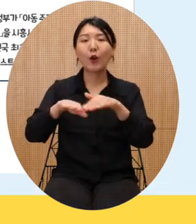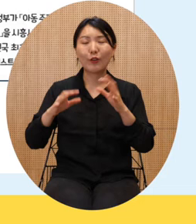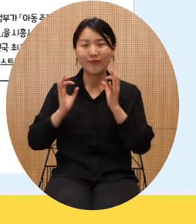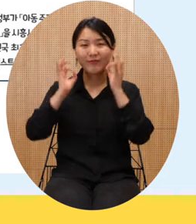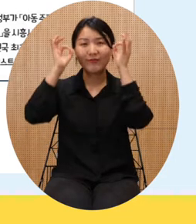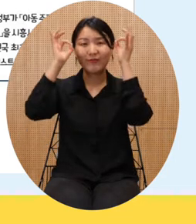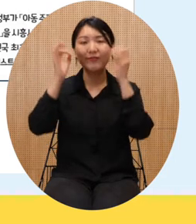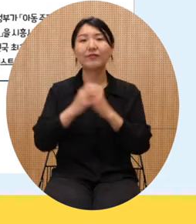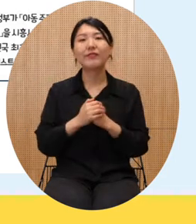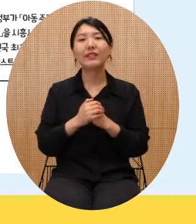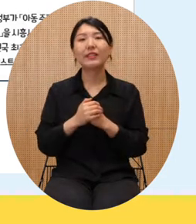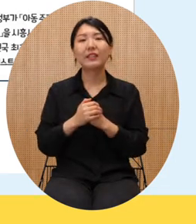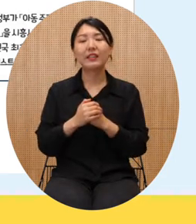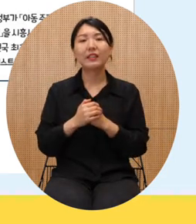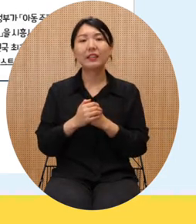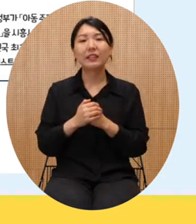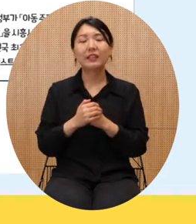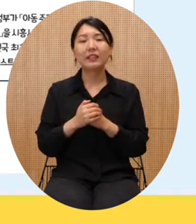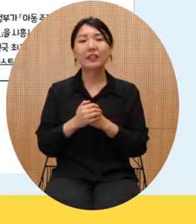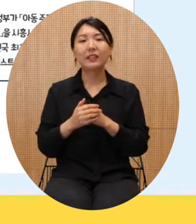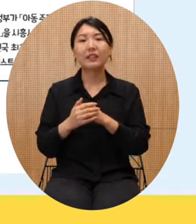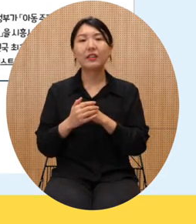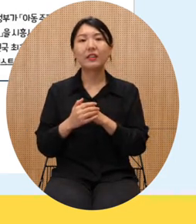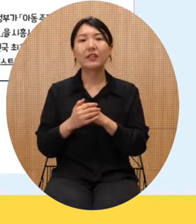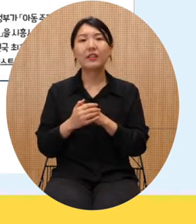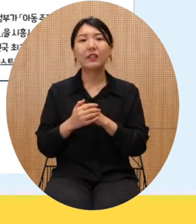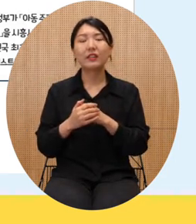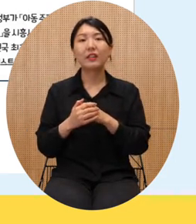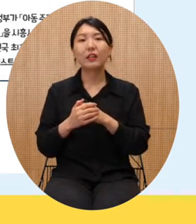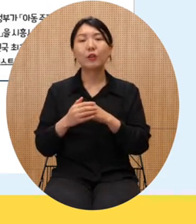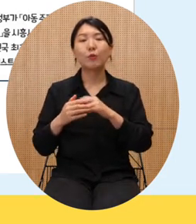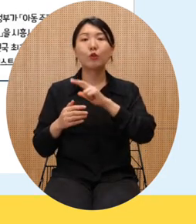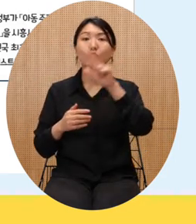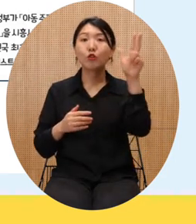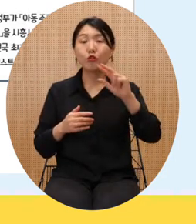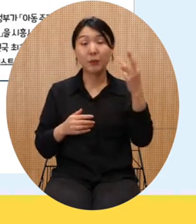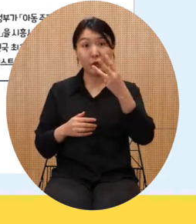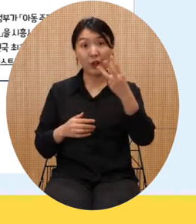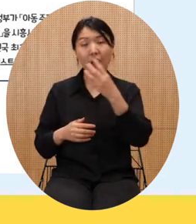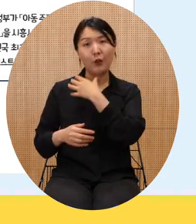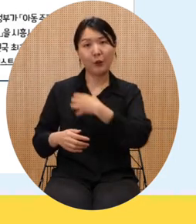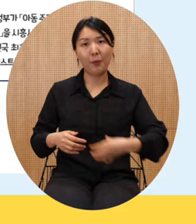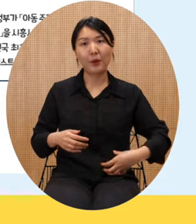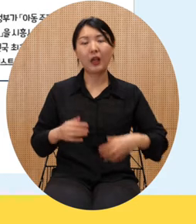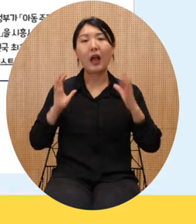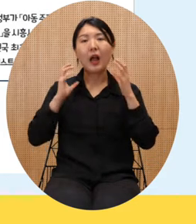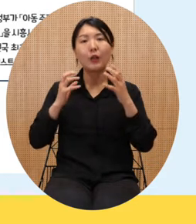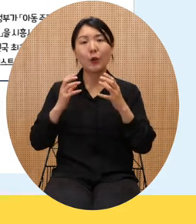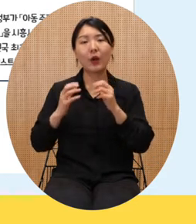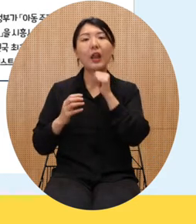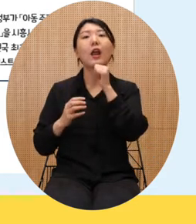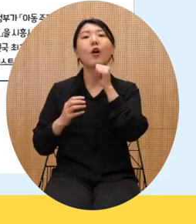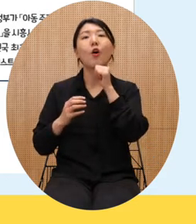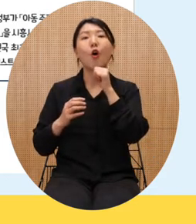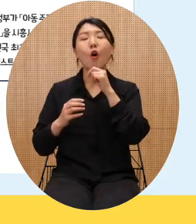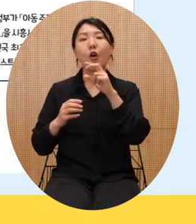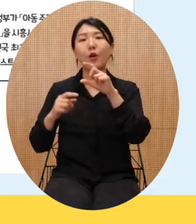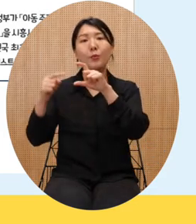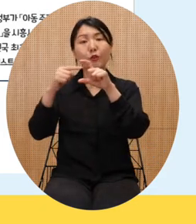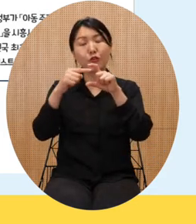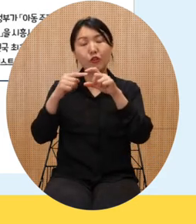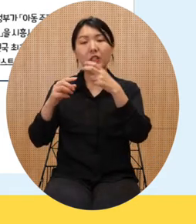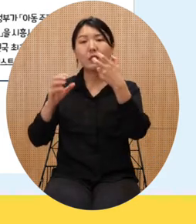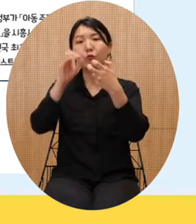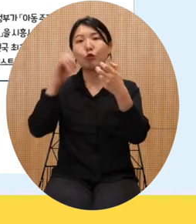해결하려고 했다는 점이라고 생각이 듭니다. 그러니까 전국 뭐 3천 개가 넘는 읍면동 중에서 아동 주거 빈곤 비율이